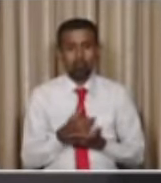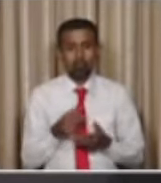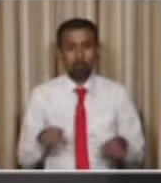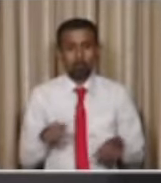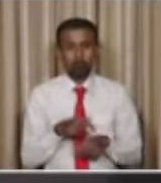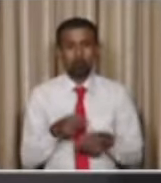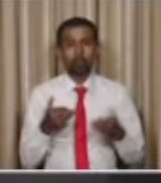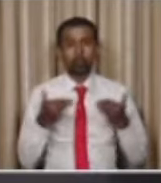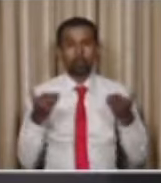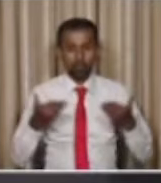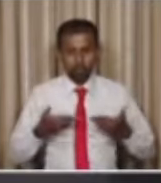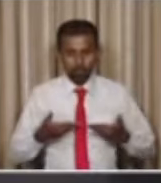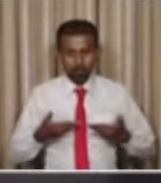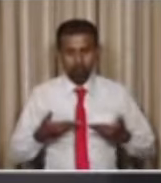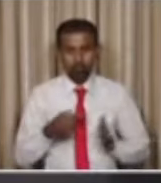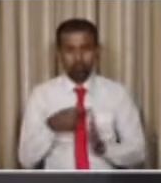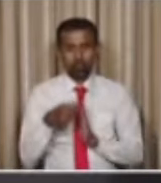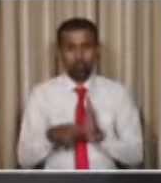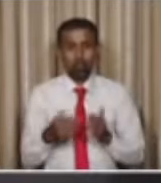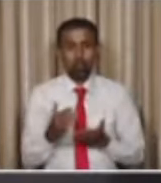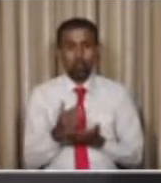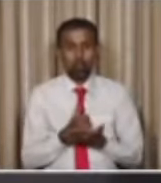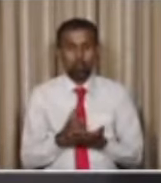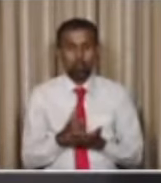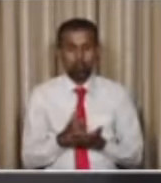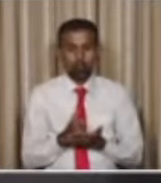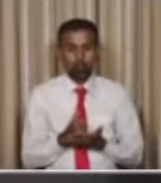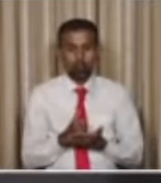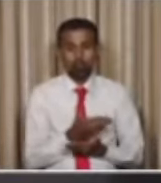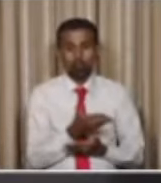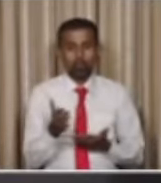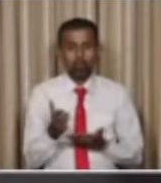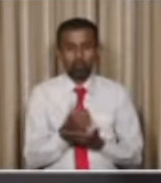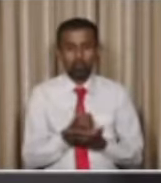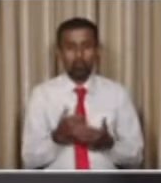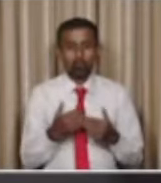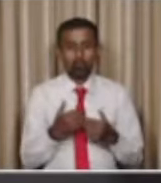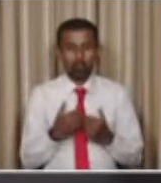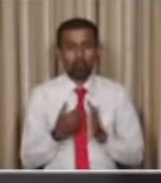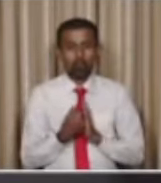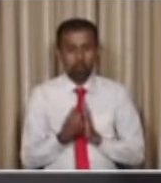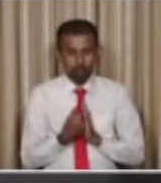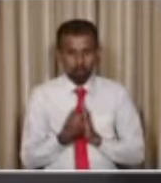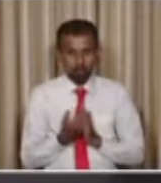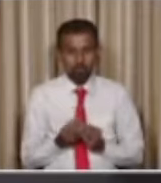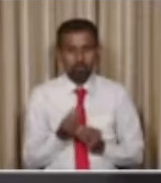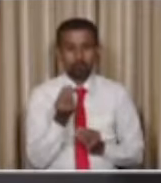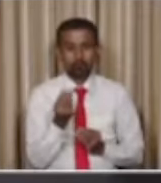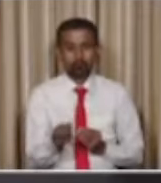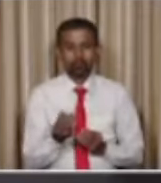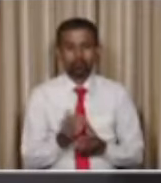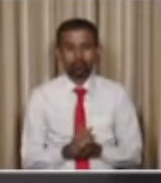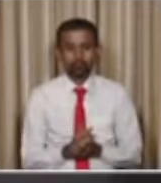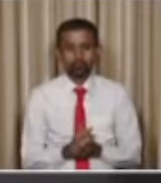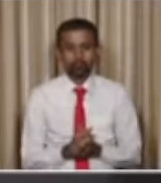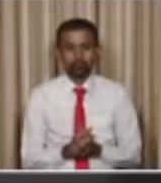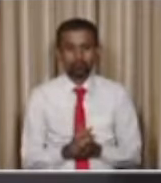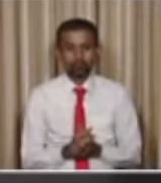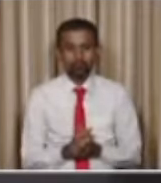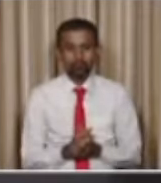ವೇಳಾವಟ ಪಿಲಿಗನ್ನವ ಇವಾಗೆ ಮೇ ರಟೇ ಸಿಯಲು ದಿನಾ ವೆನುವೇನ್ ಒಬ್ಬ ಸಿಯಲು ದಿನಾಟ ಮಗೆ ಗೌರವೇ ಮಮ್ ಪುದಕರ ಸಿಟಿನೋ